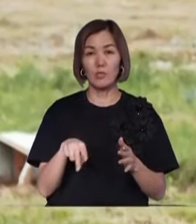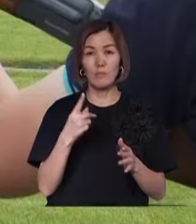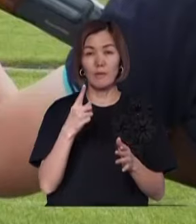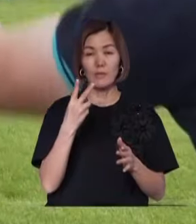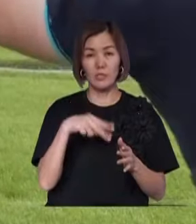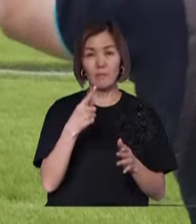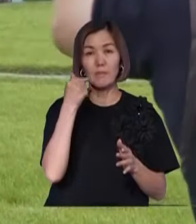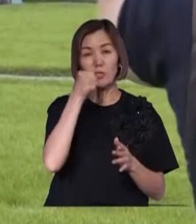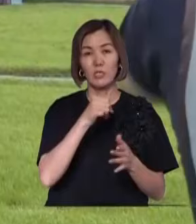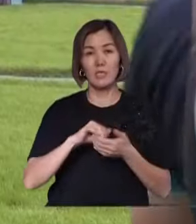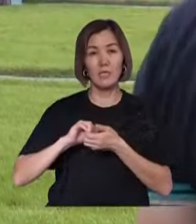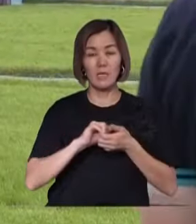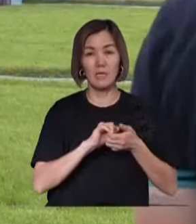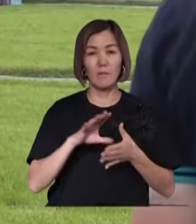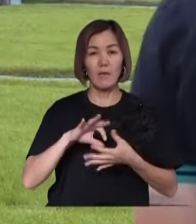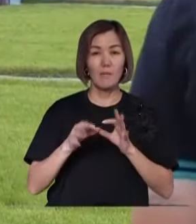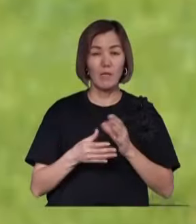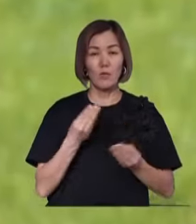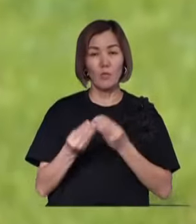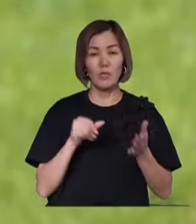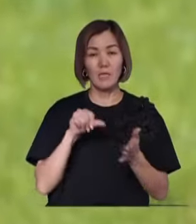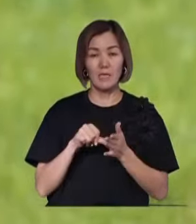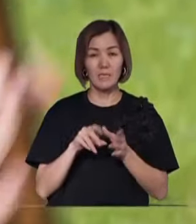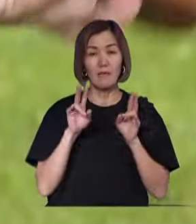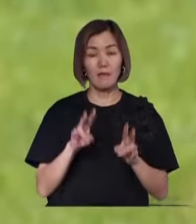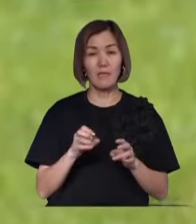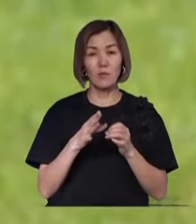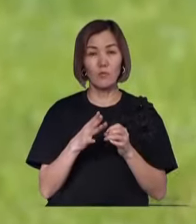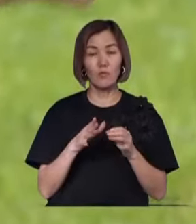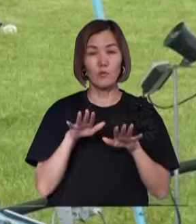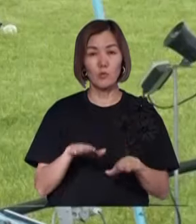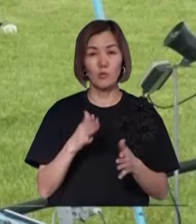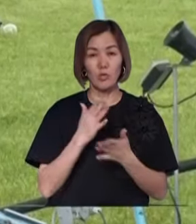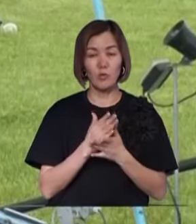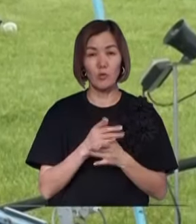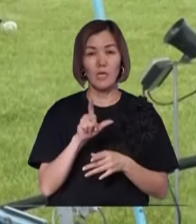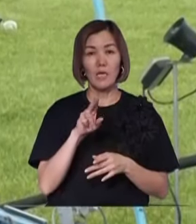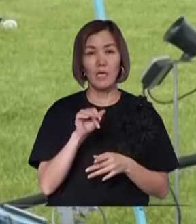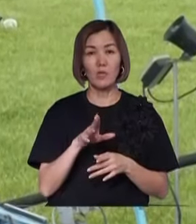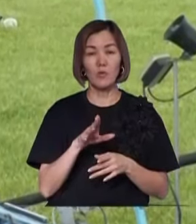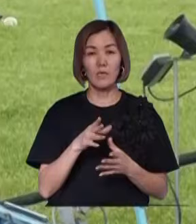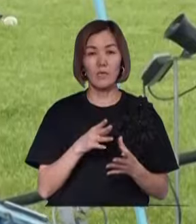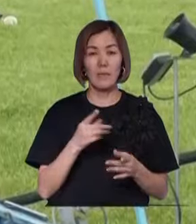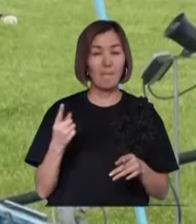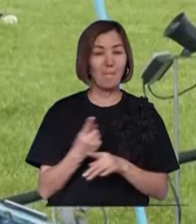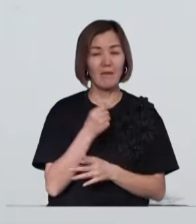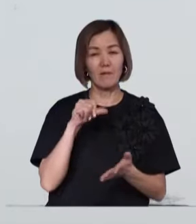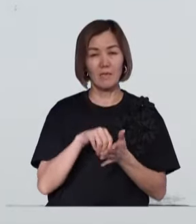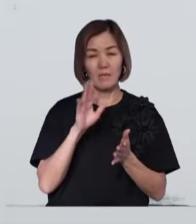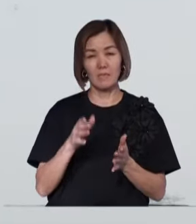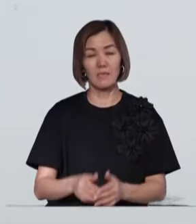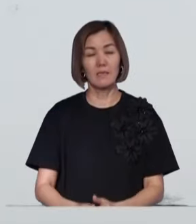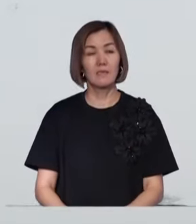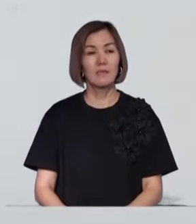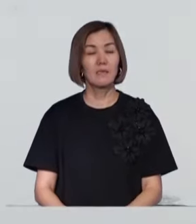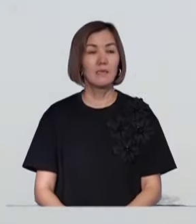жылы грек-рим күресінен олимпиада ойындарына қатысқан, алайда тек 14-ші орында тұр. Ал Эдуард Ешенко олимпиадаға алғаш рет қатысады.